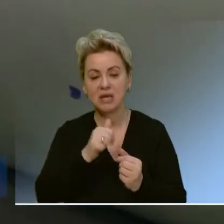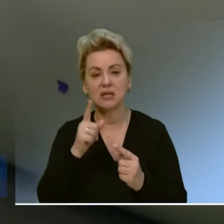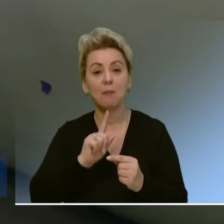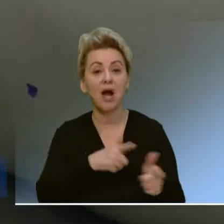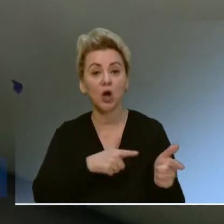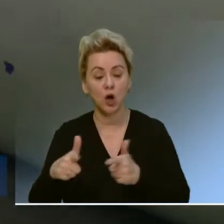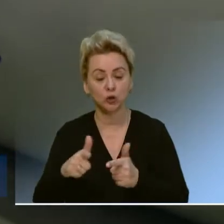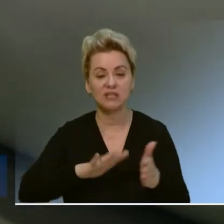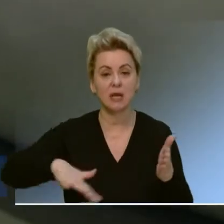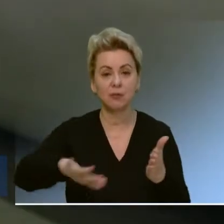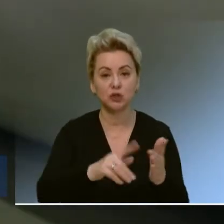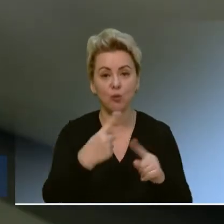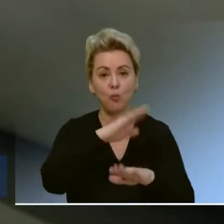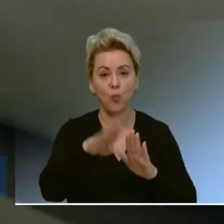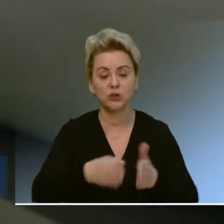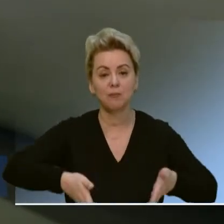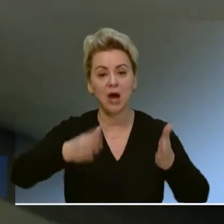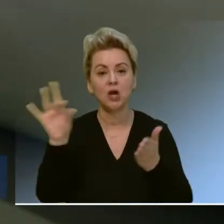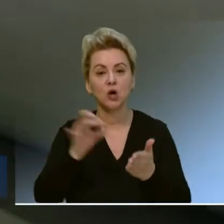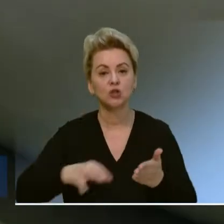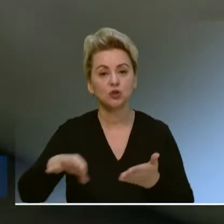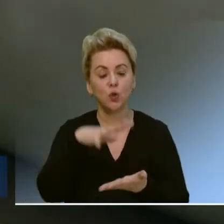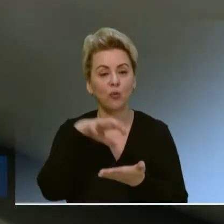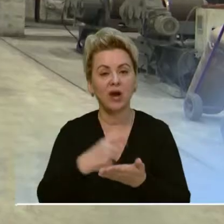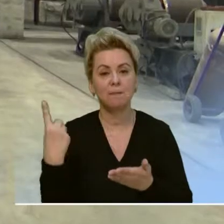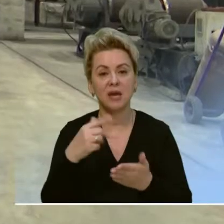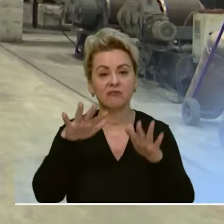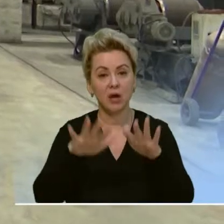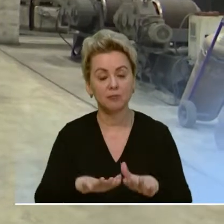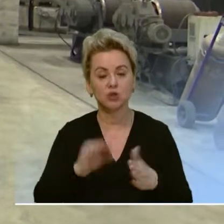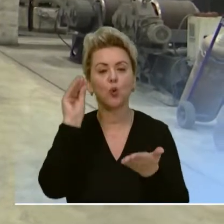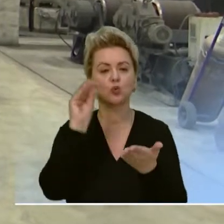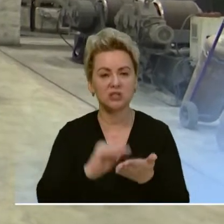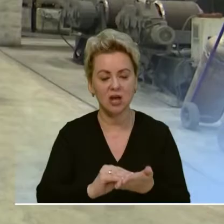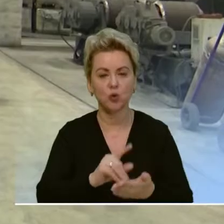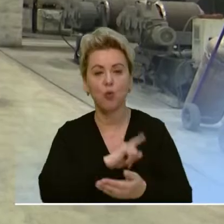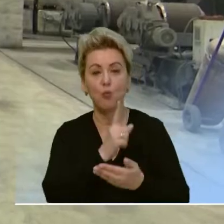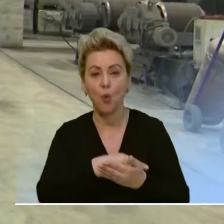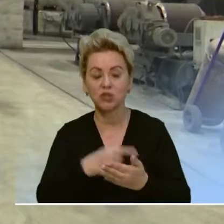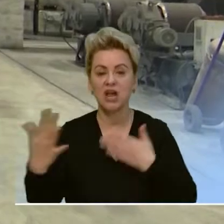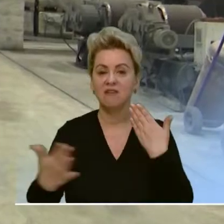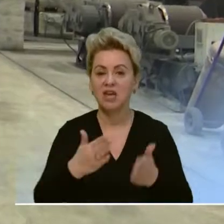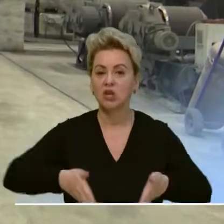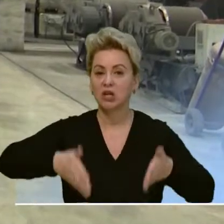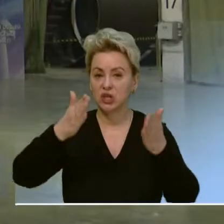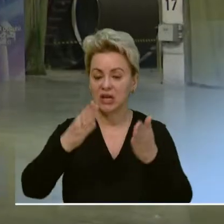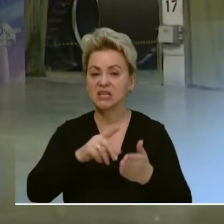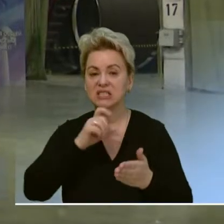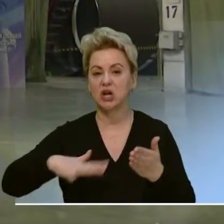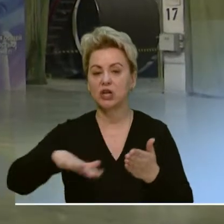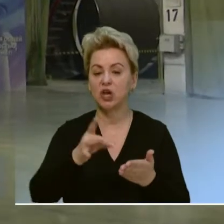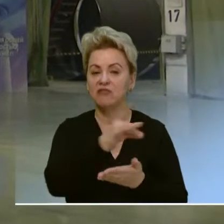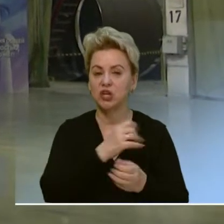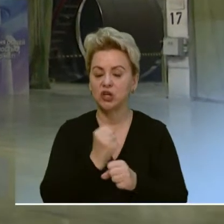пока готовится площадка под башню. Ростовская область занимает первое место по установленной мощности ветрогенерации в стране. В